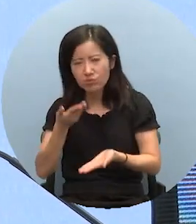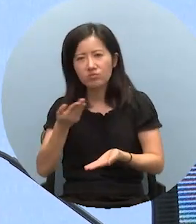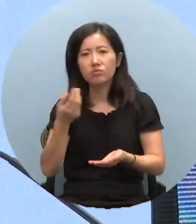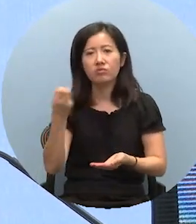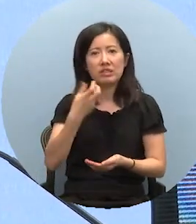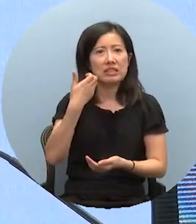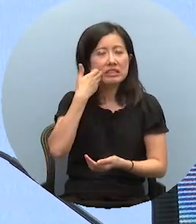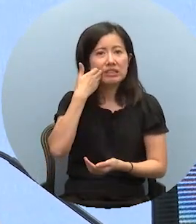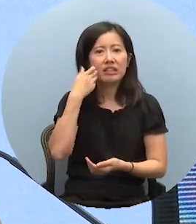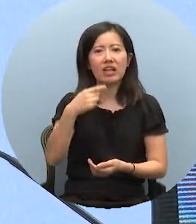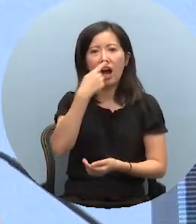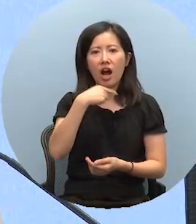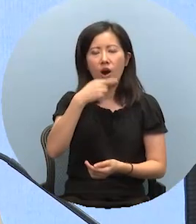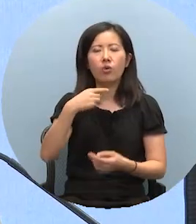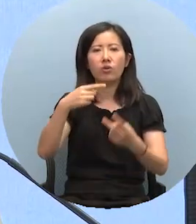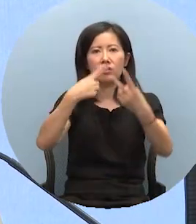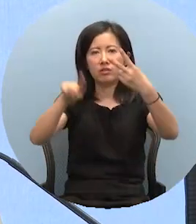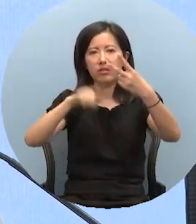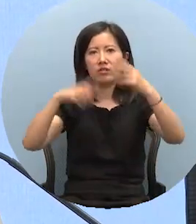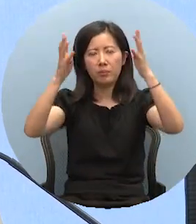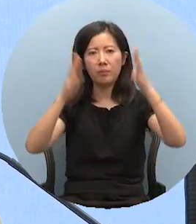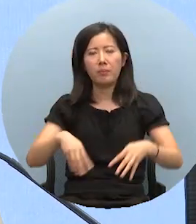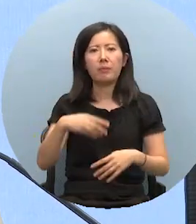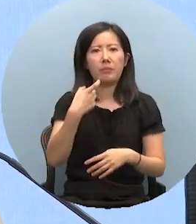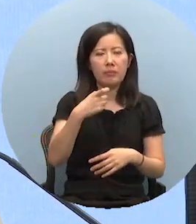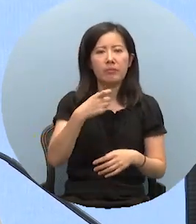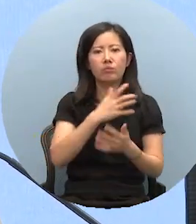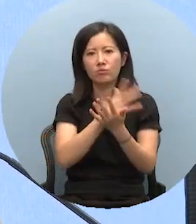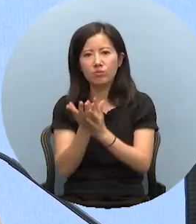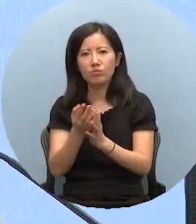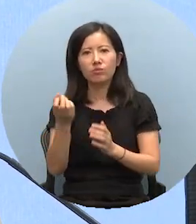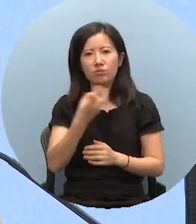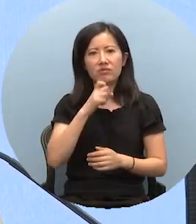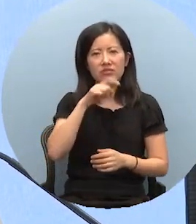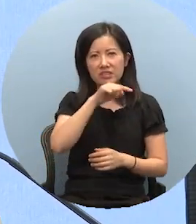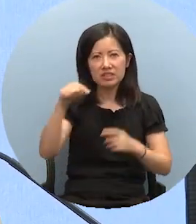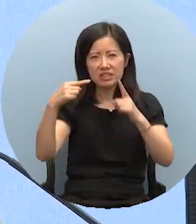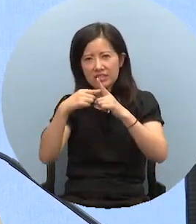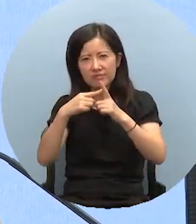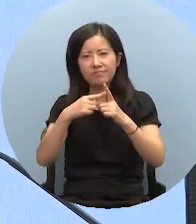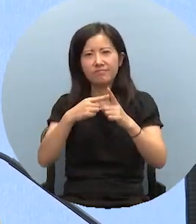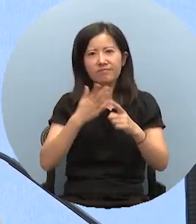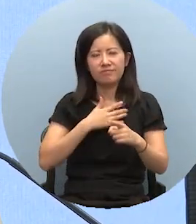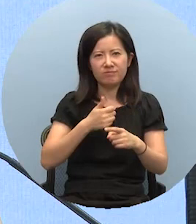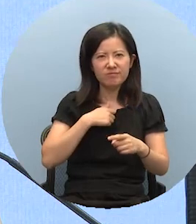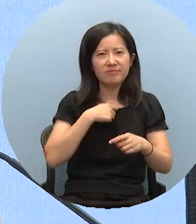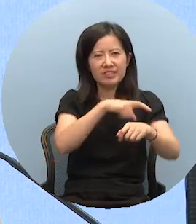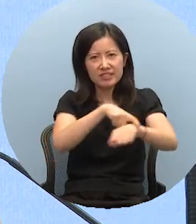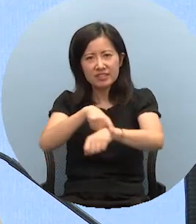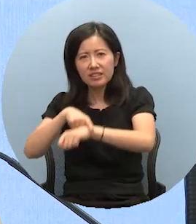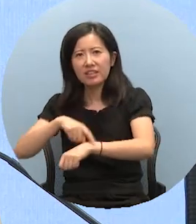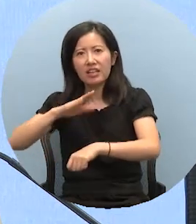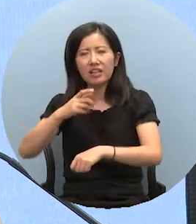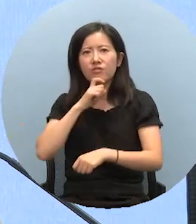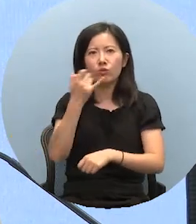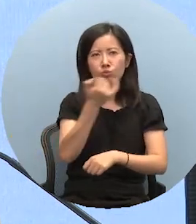結2400萬的資產。警方已經鎖定了其他目標人士的身份，但很遺憾，部